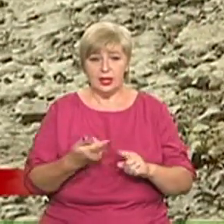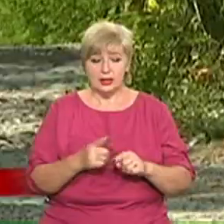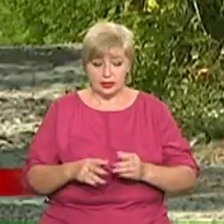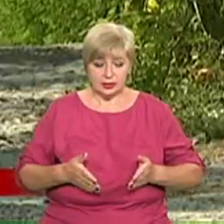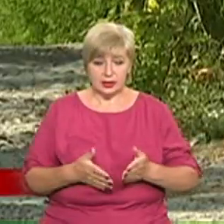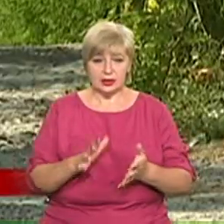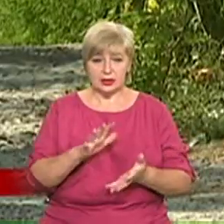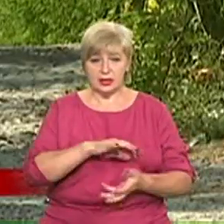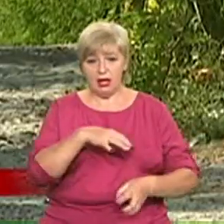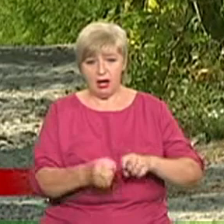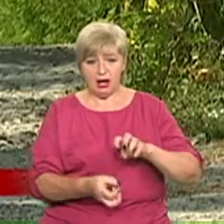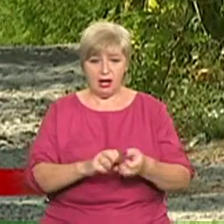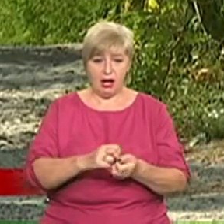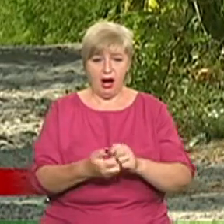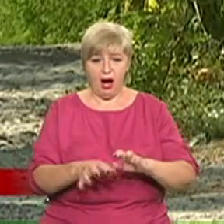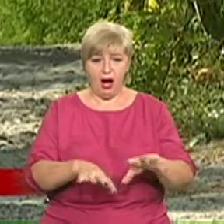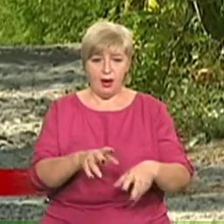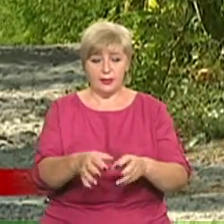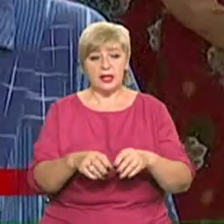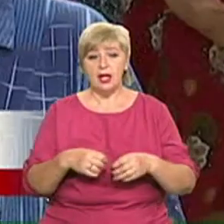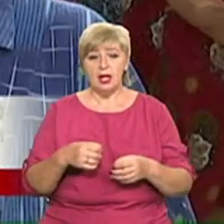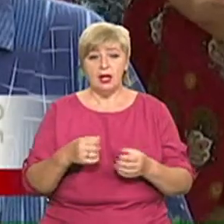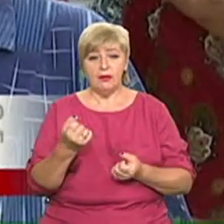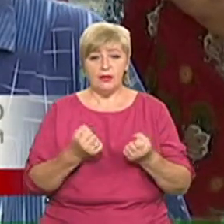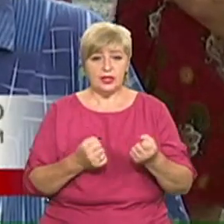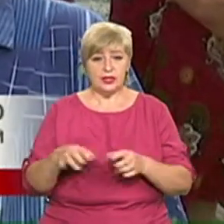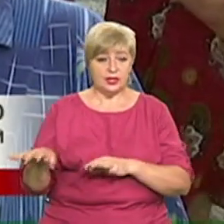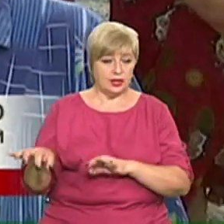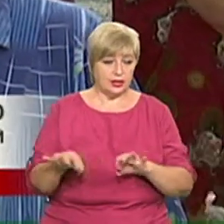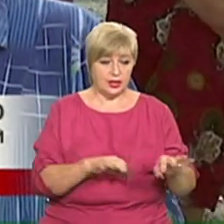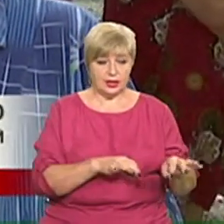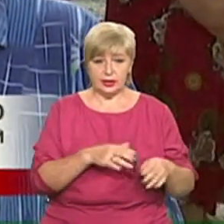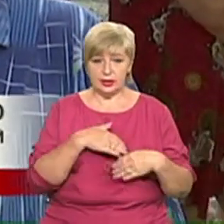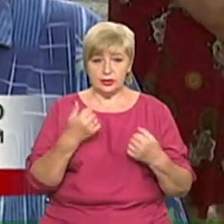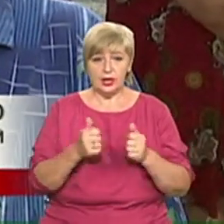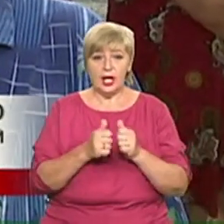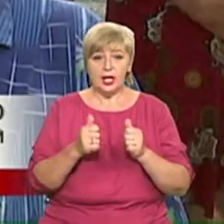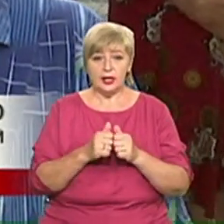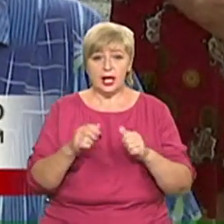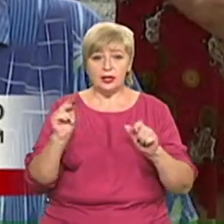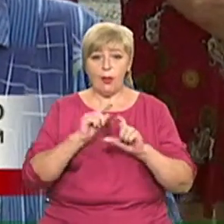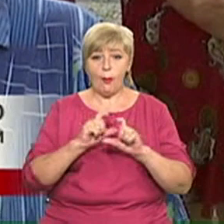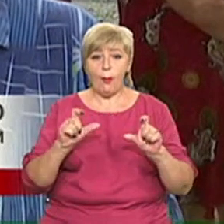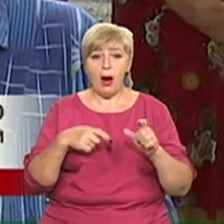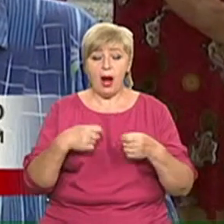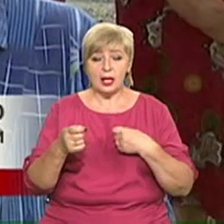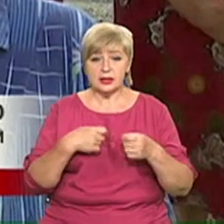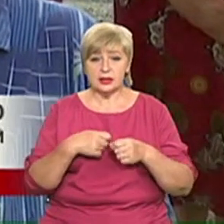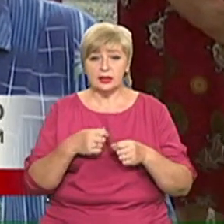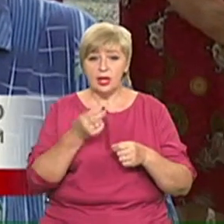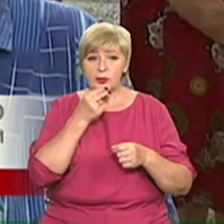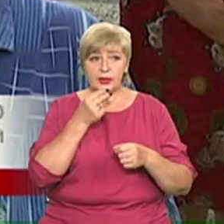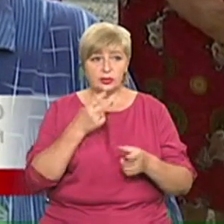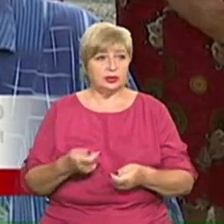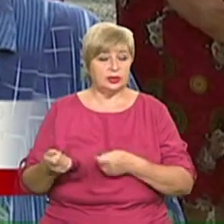каміння, тому й водії їхати відмовляються. Рядышком у нас магазин. Но продукты очень редко завозят, потому что водители не хотят